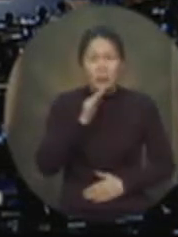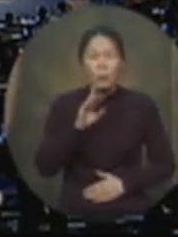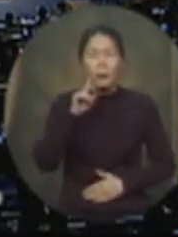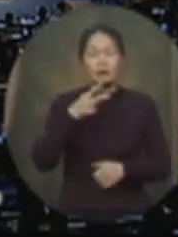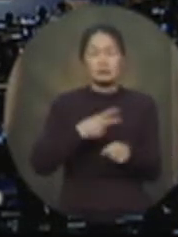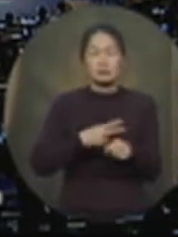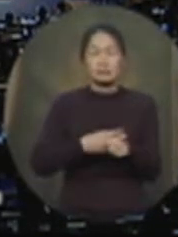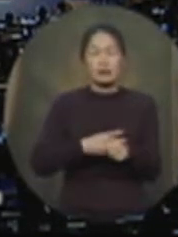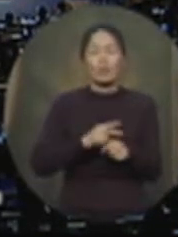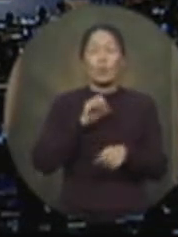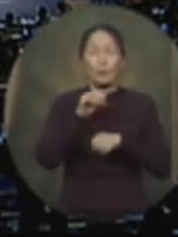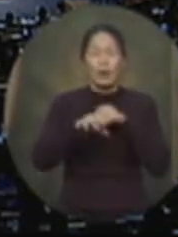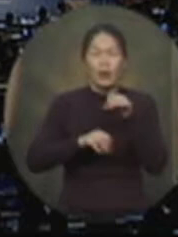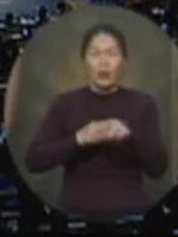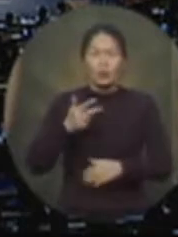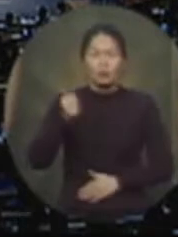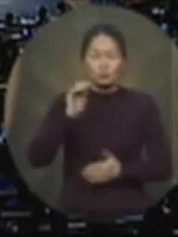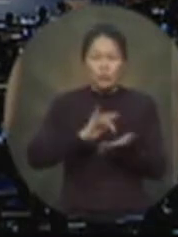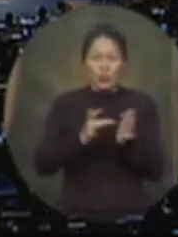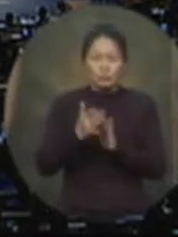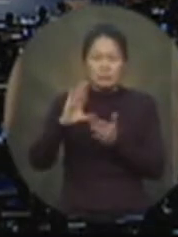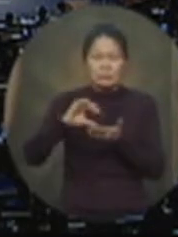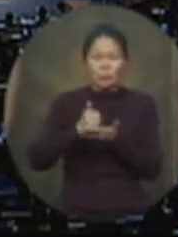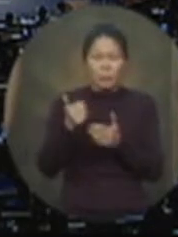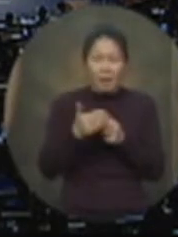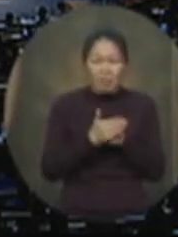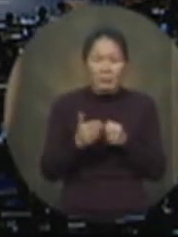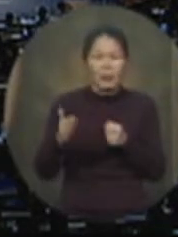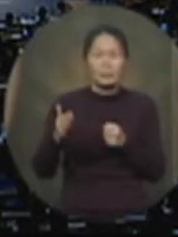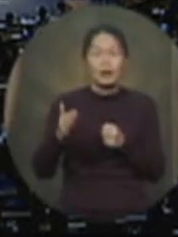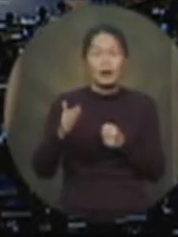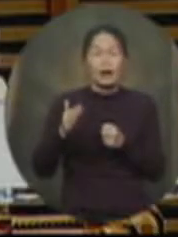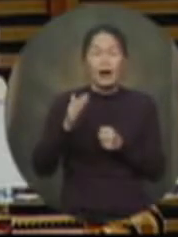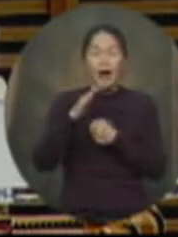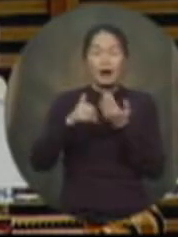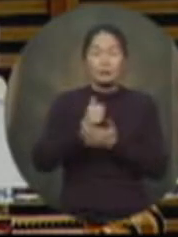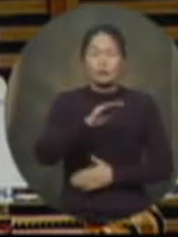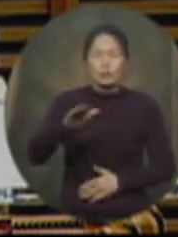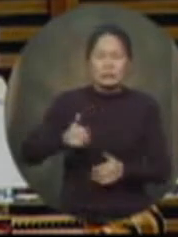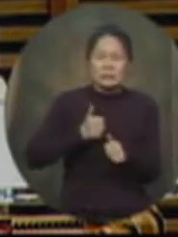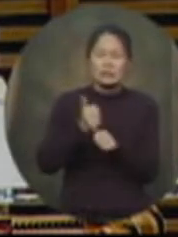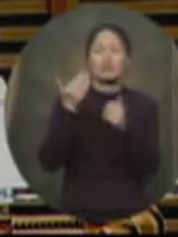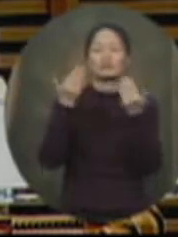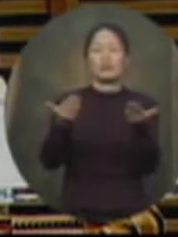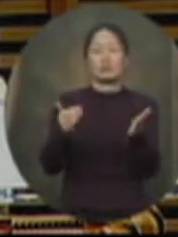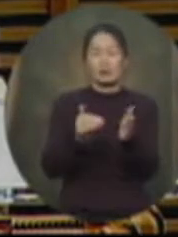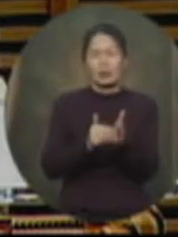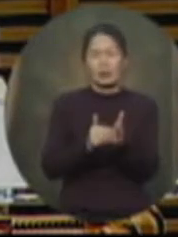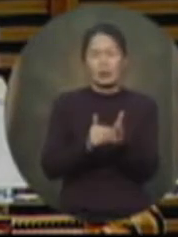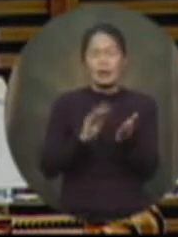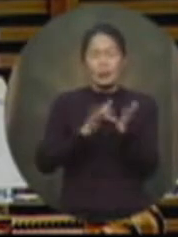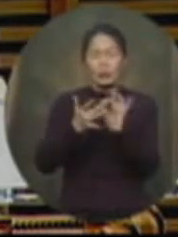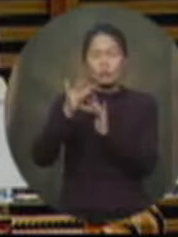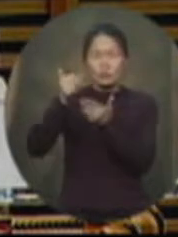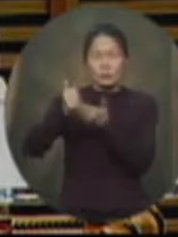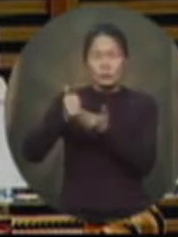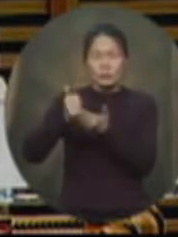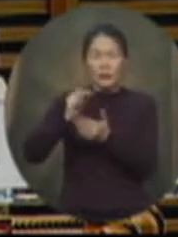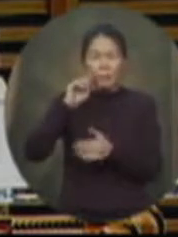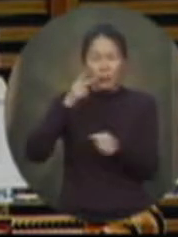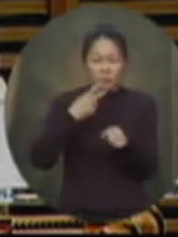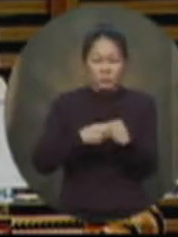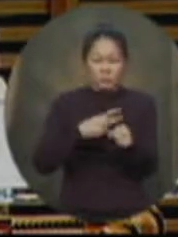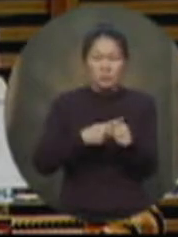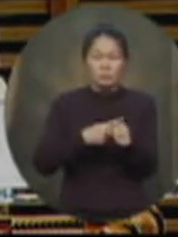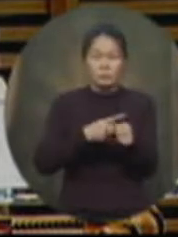고백입니다 주 예수 그리스도로 말미암아 하나님이 우리에게 승리를 주셨다는 예수님이 사도 바울로 하여금